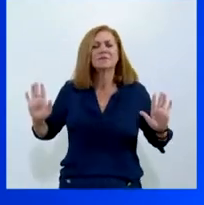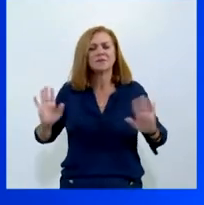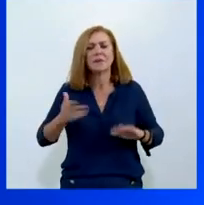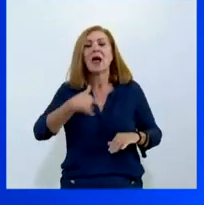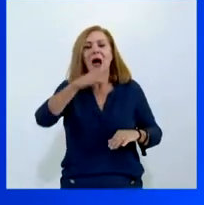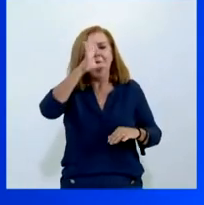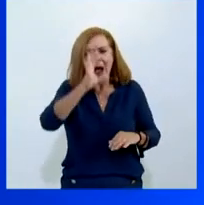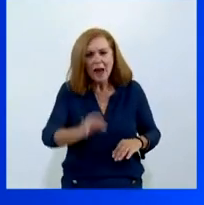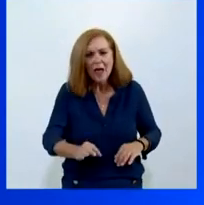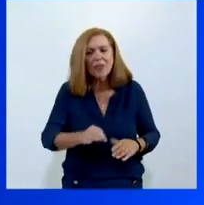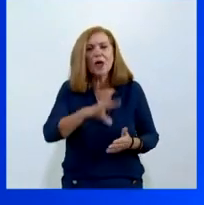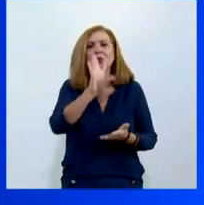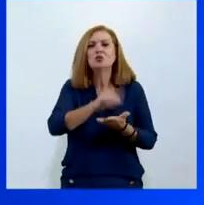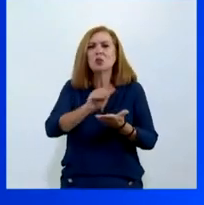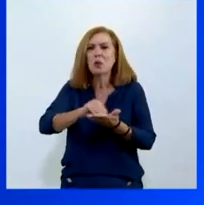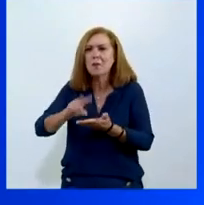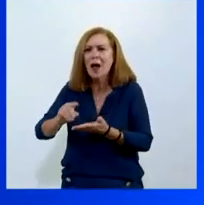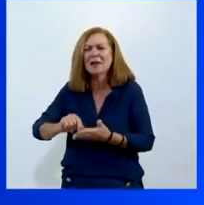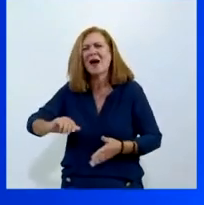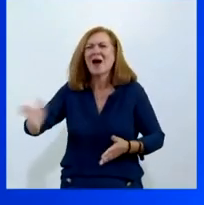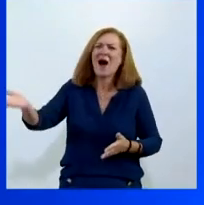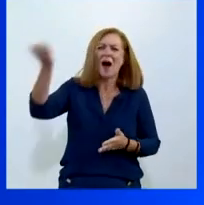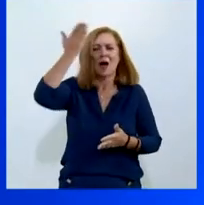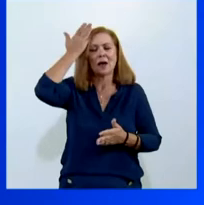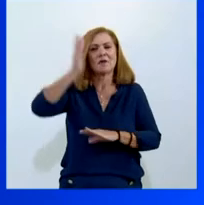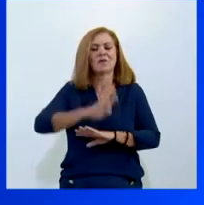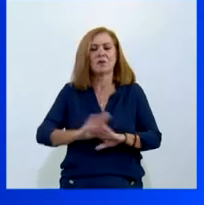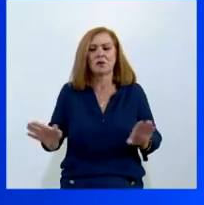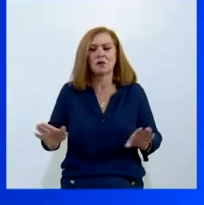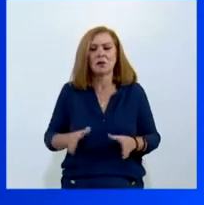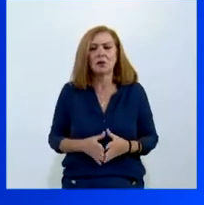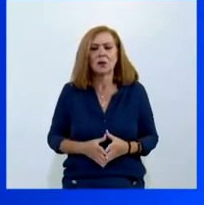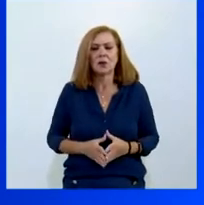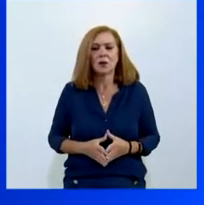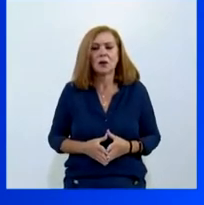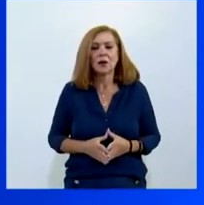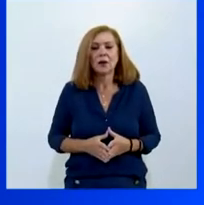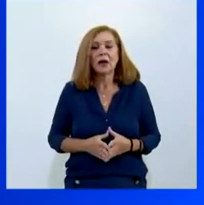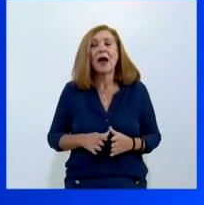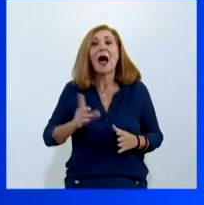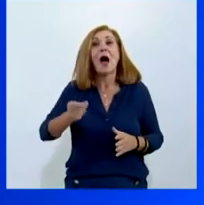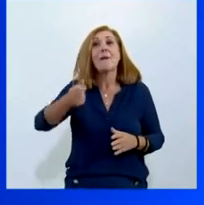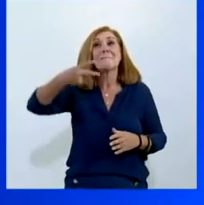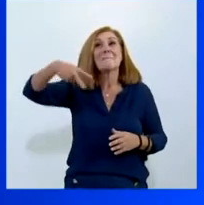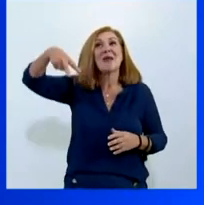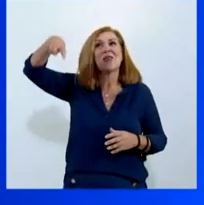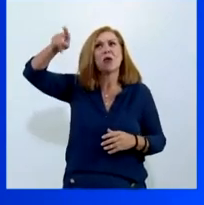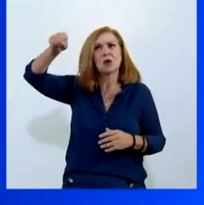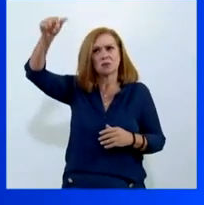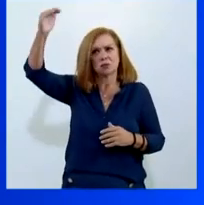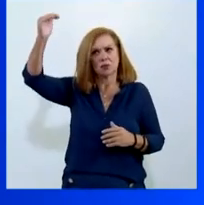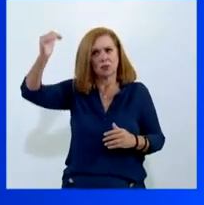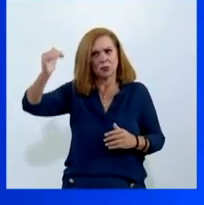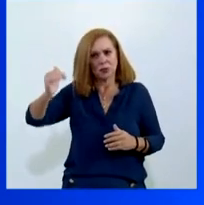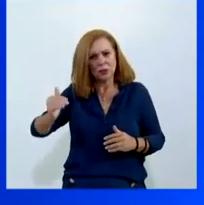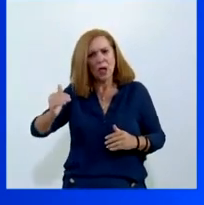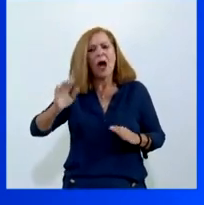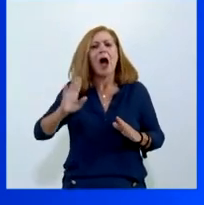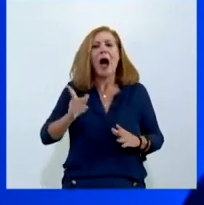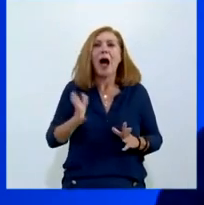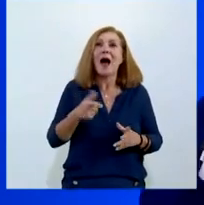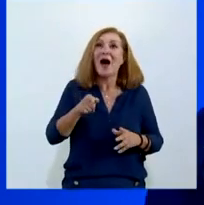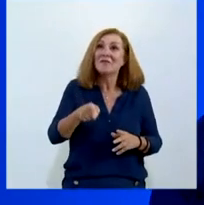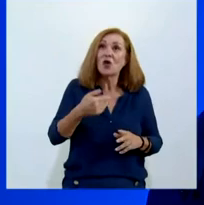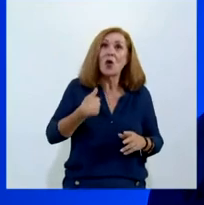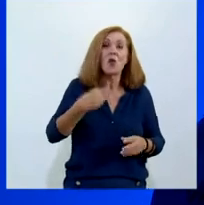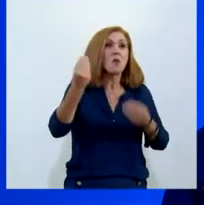ότι το σούπερ μάρκετ, το πω πολύ απλά, είναι πολύ ακριβό. Και το να πέφτει ο πληθωρισμός από μόνος του δεν σημαίνει ότι έχουμε λύσει το πρόβλημα, ότι